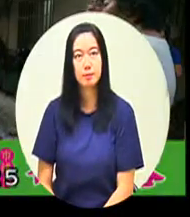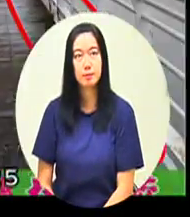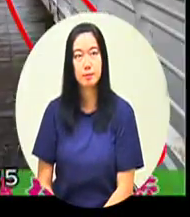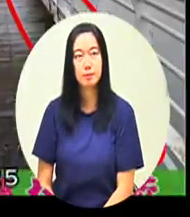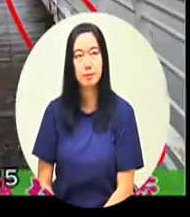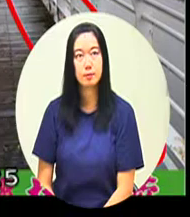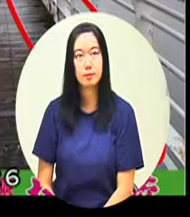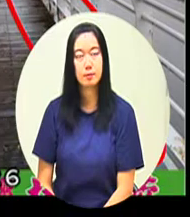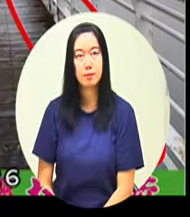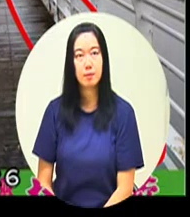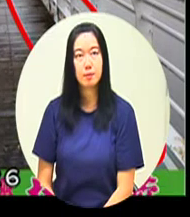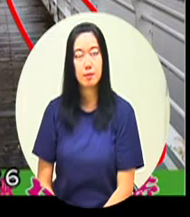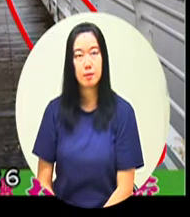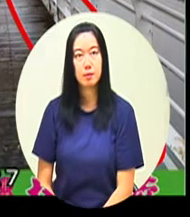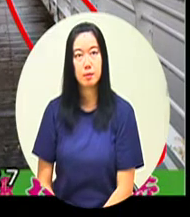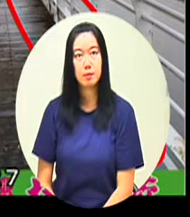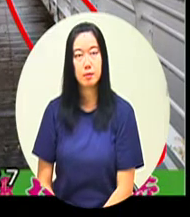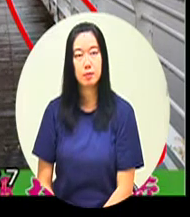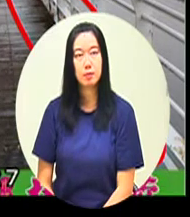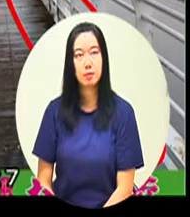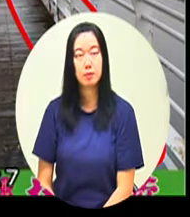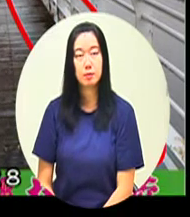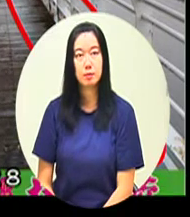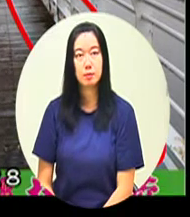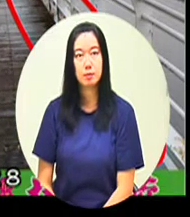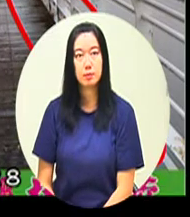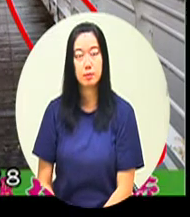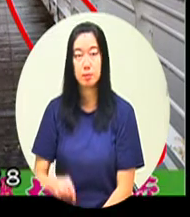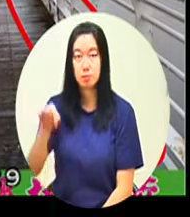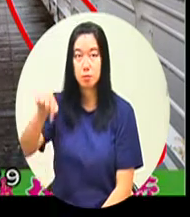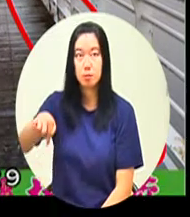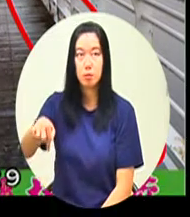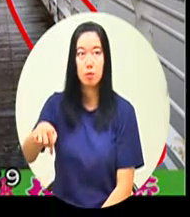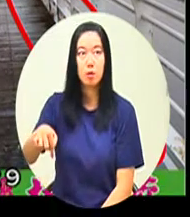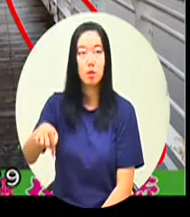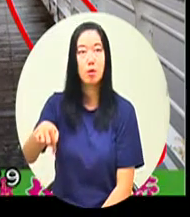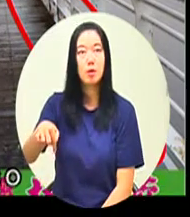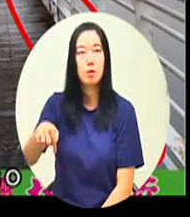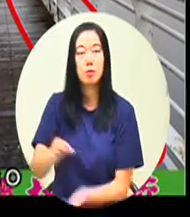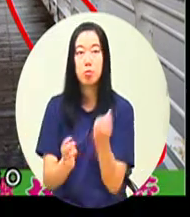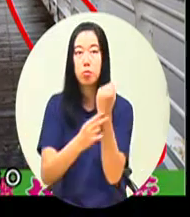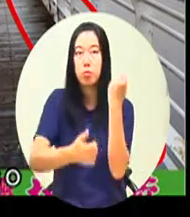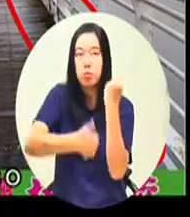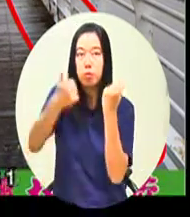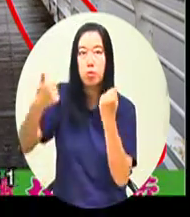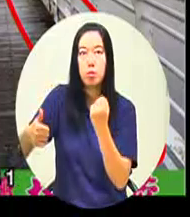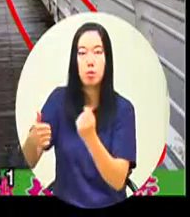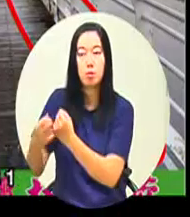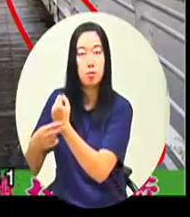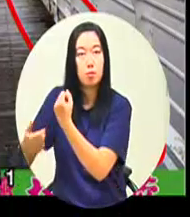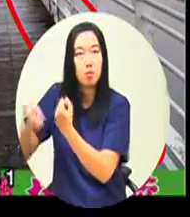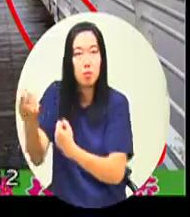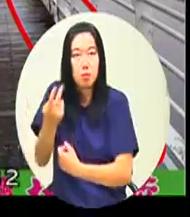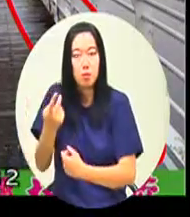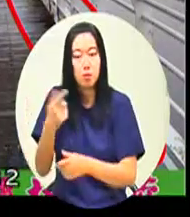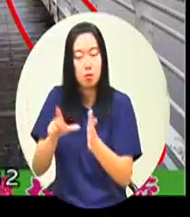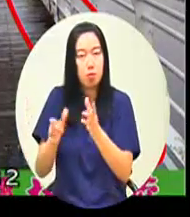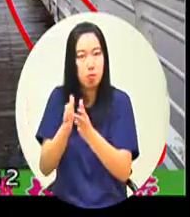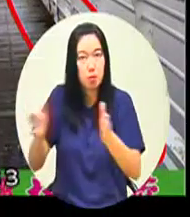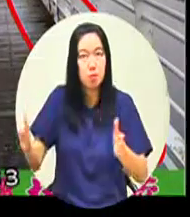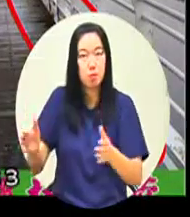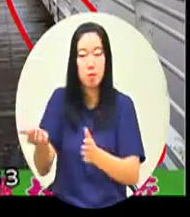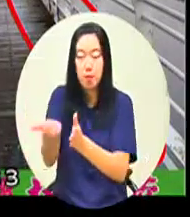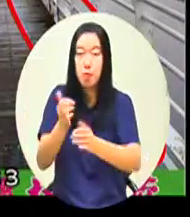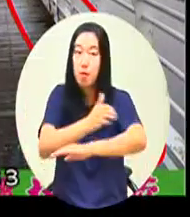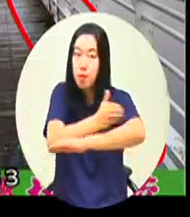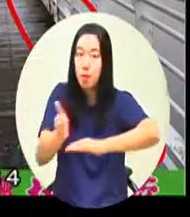续要来啊，这是我们的啊侯成山里长，还有涂明进里长，因为登记坚定和